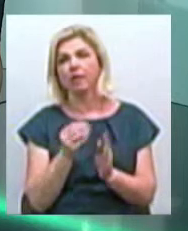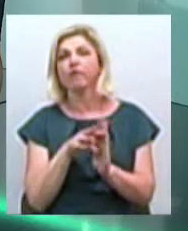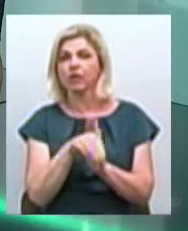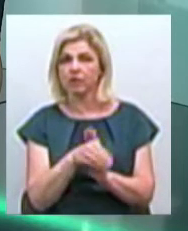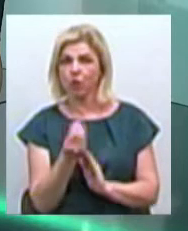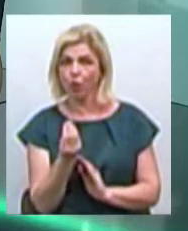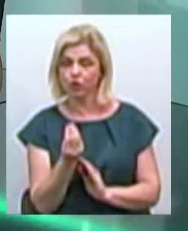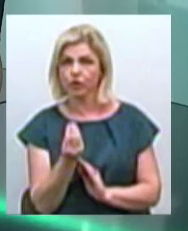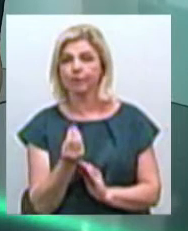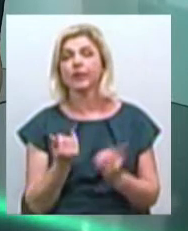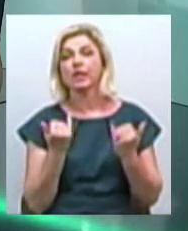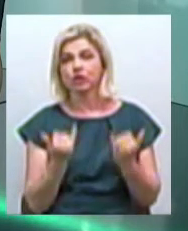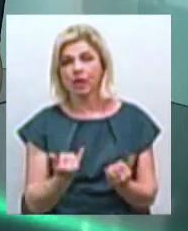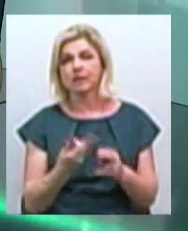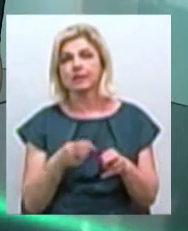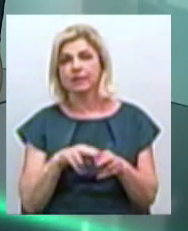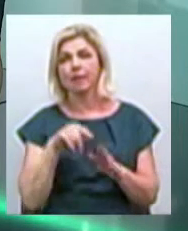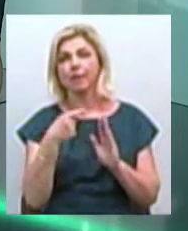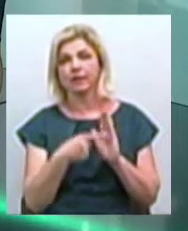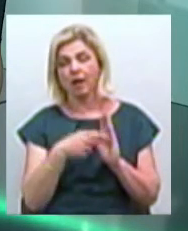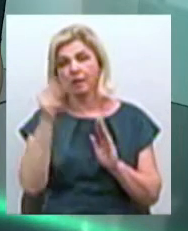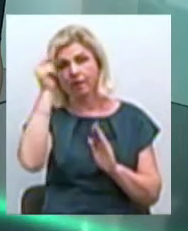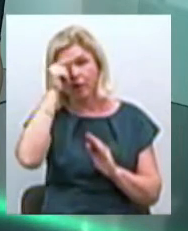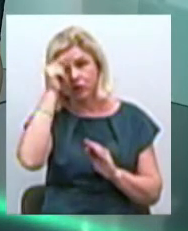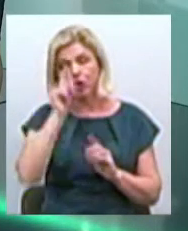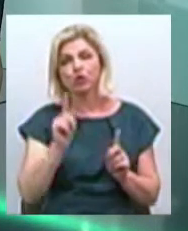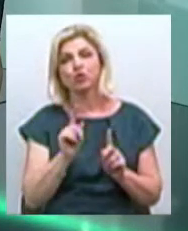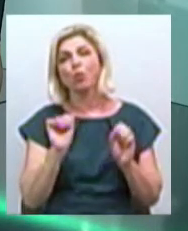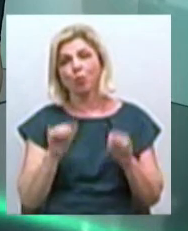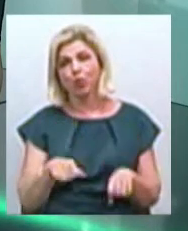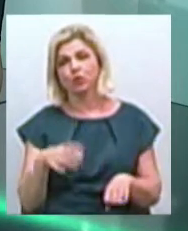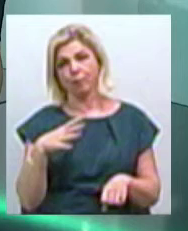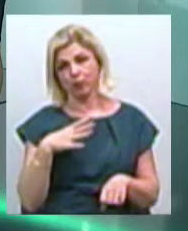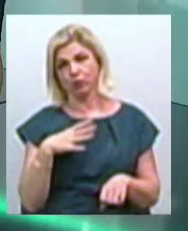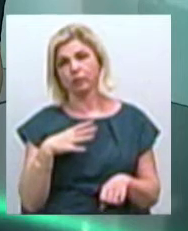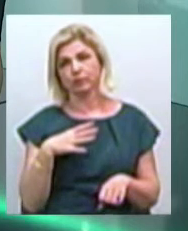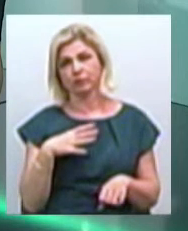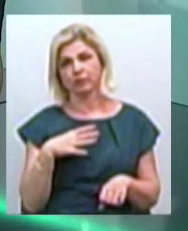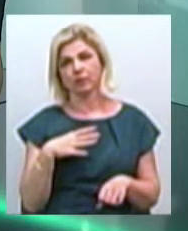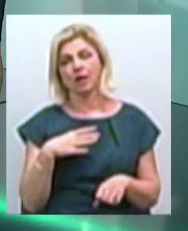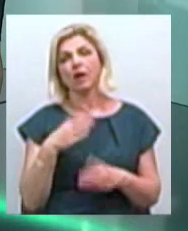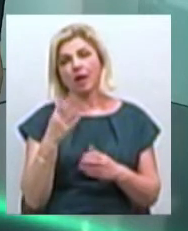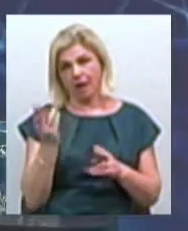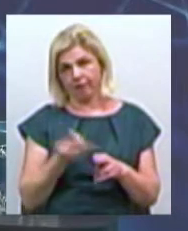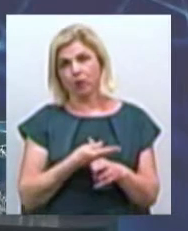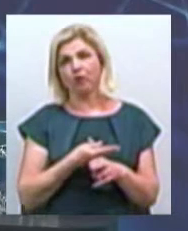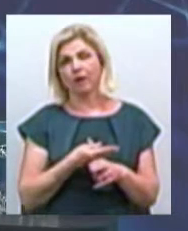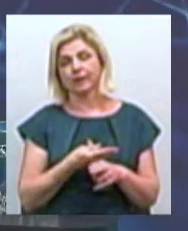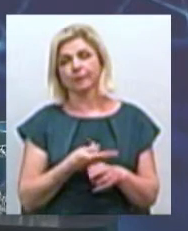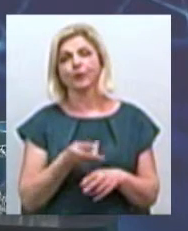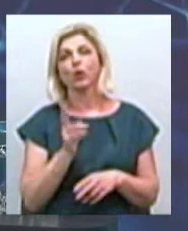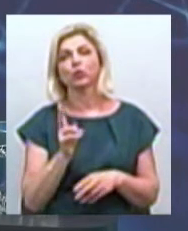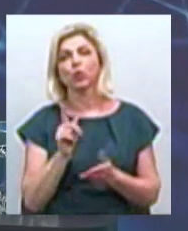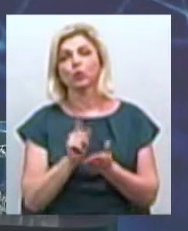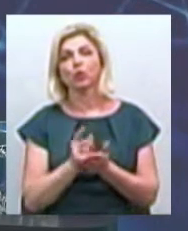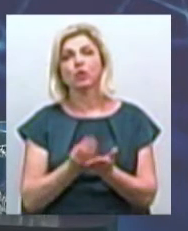кошти. Тобто наразі це питання вивчається для того, щоб його можна було, ну, ліквідувати, да, проблемні питання. А хто має